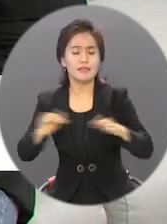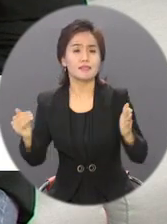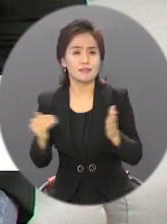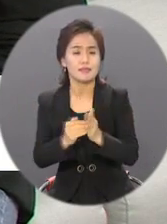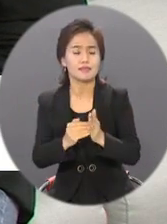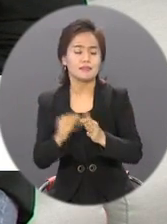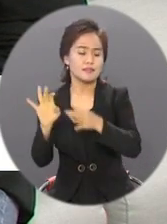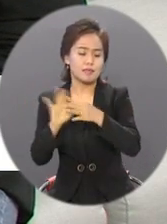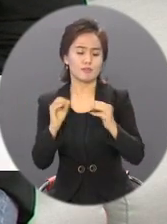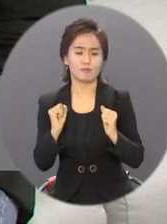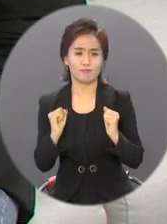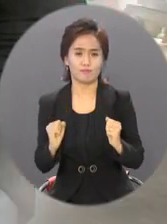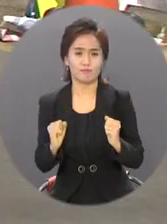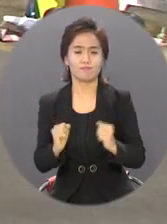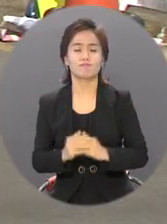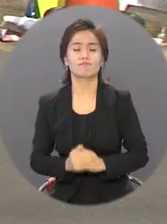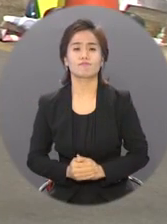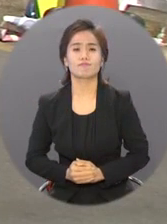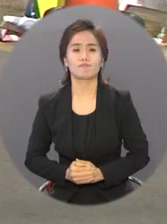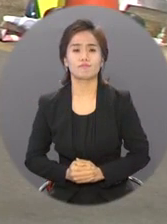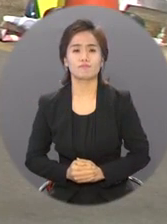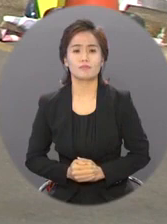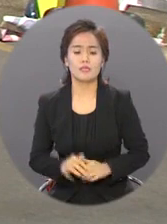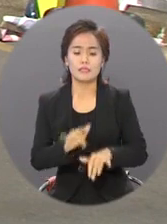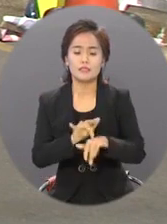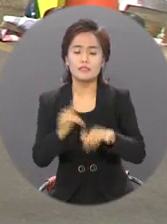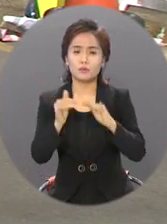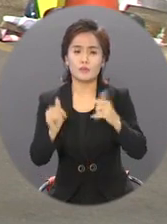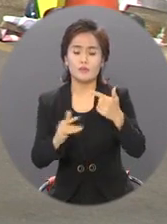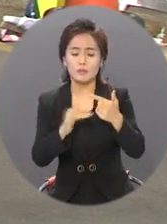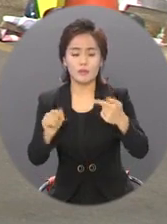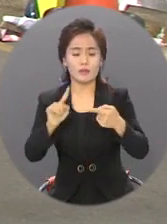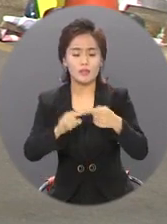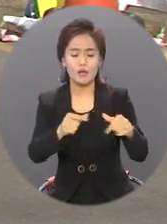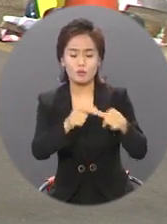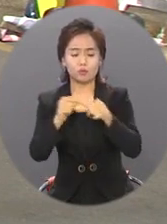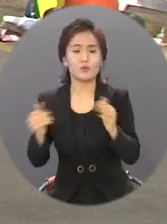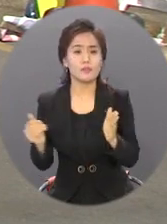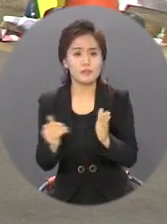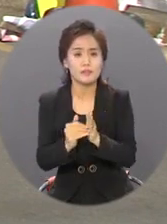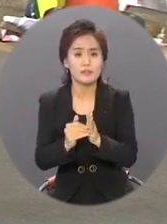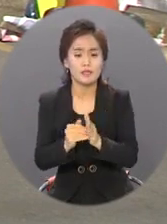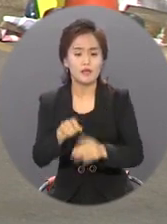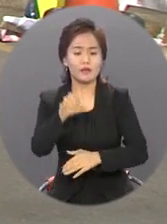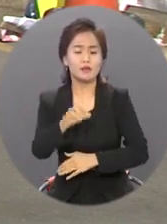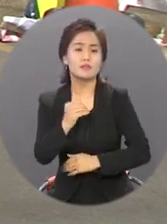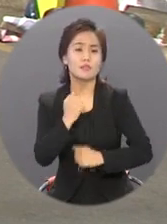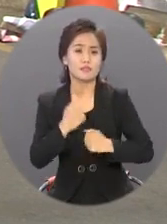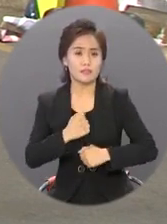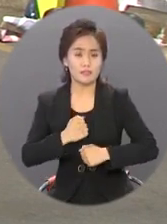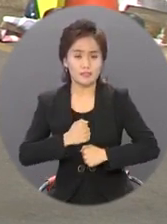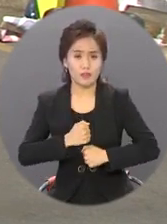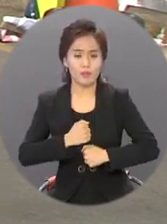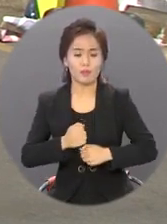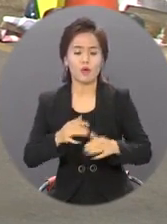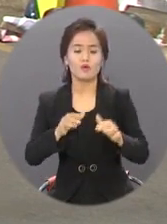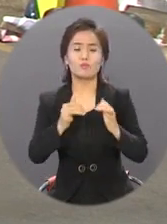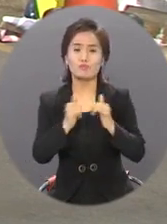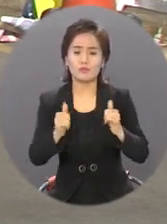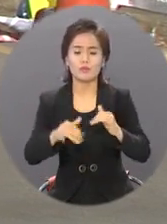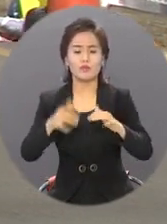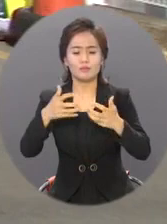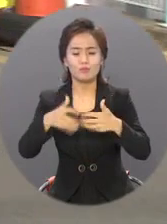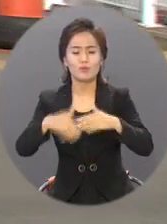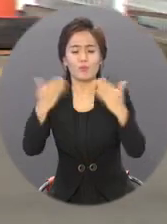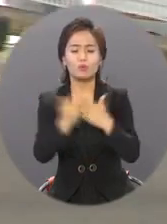이 현장에 남아 있을 거에요 실종자 6명의 대한 수습이 완료되면서 현장을 지켰던 구조 당국의 장비와 인력